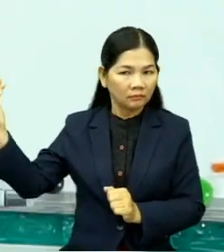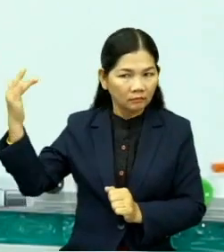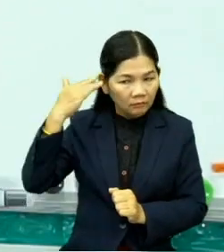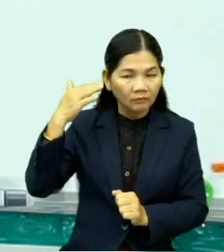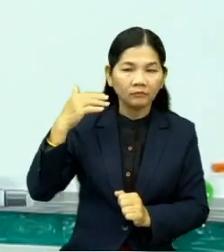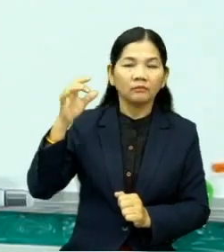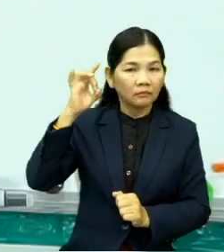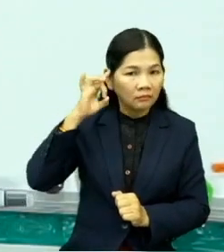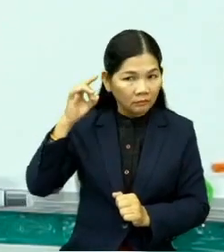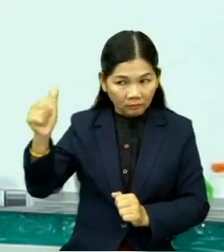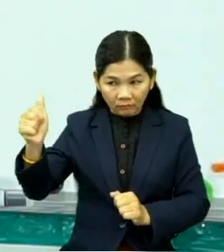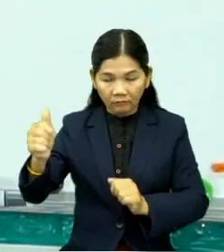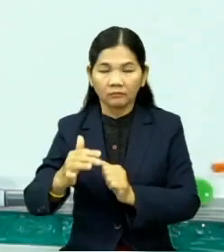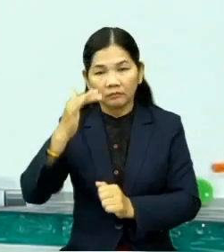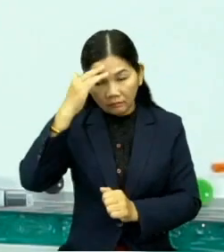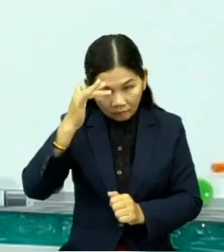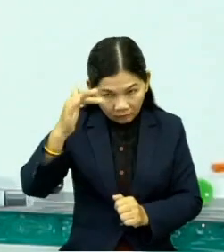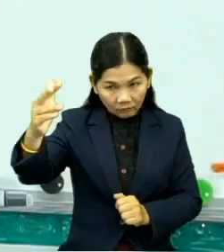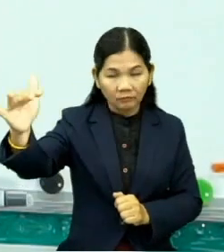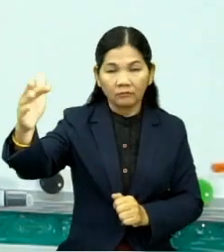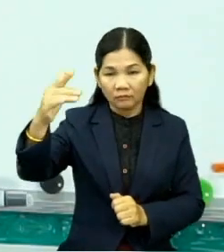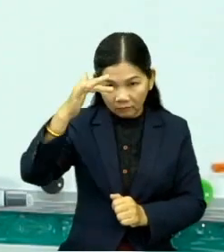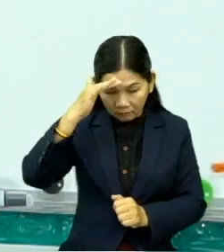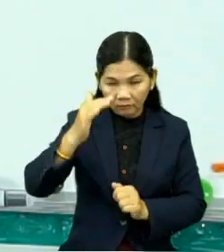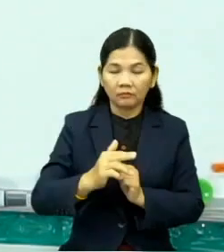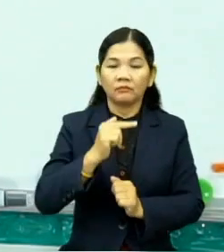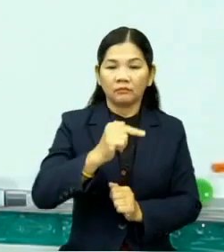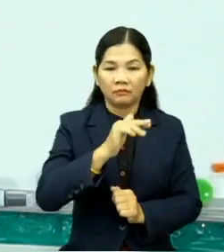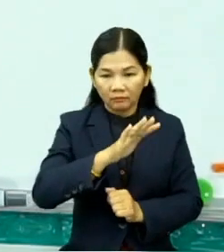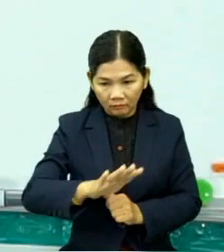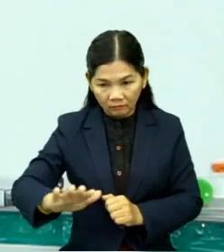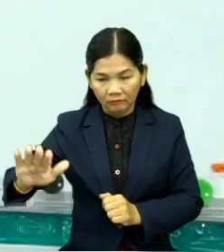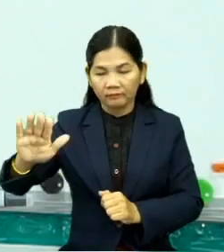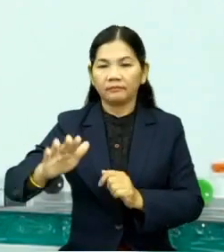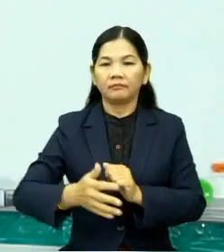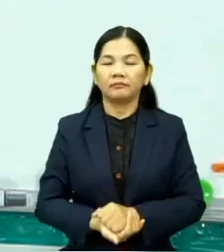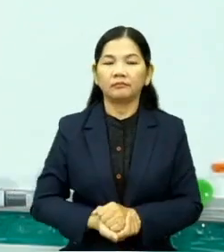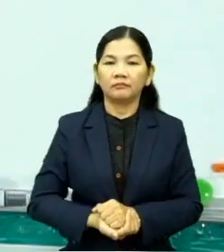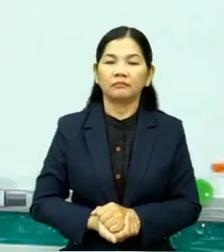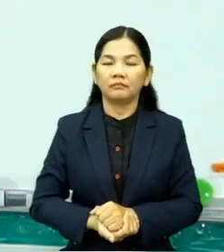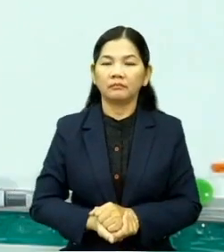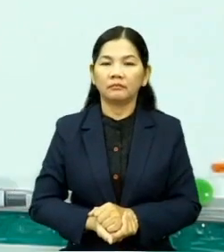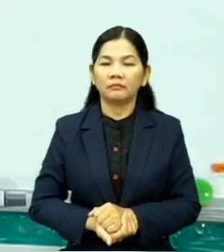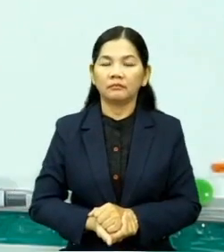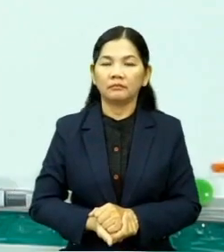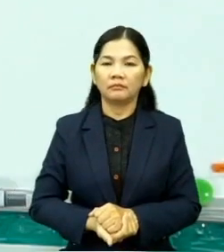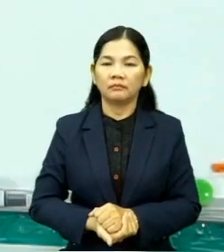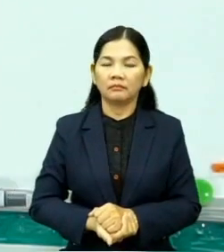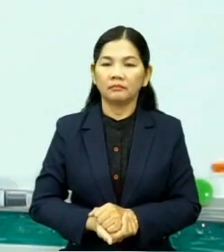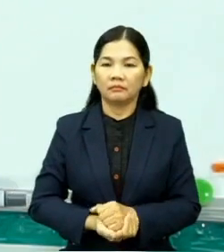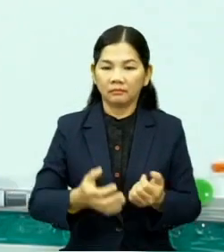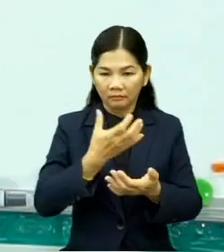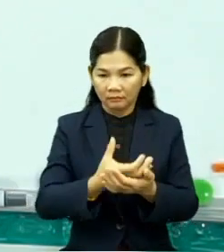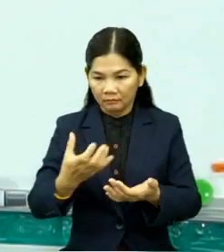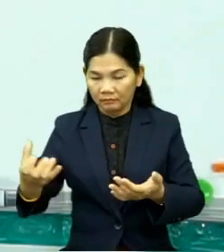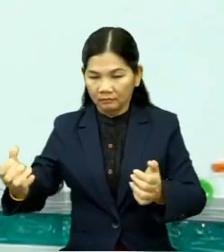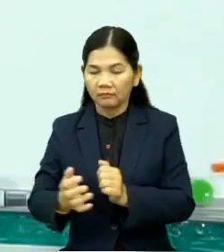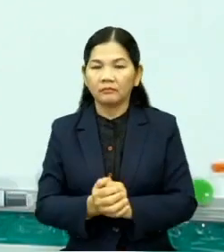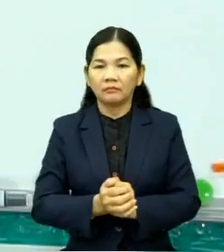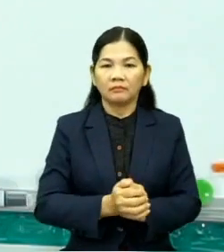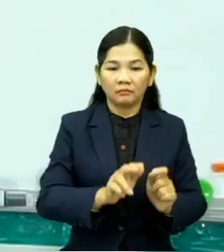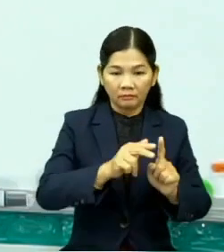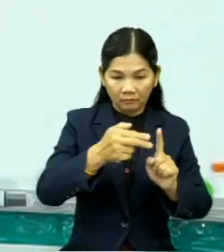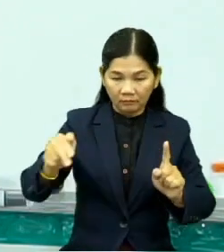រោះលន្លង់លន្លោចទន់ភ្លន់ឧបករណ៍និងបទ